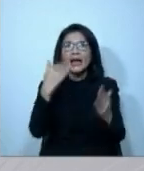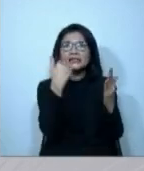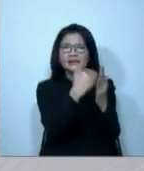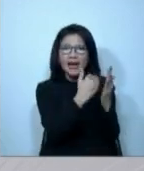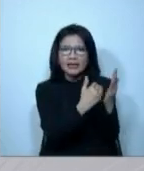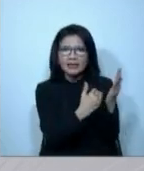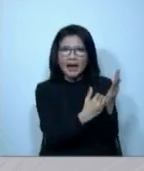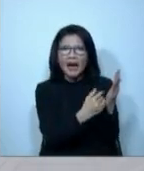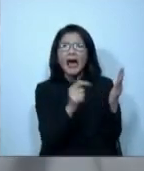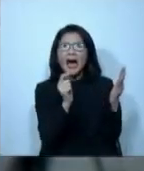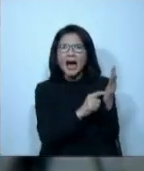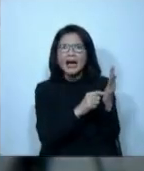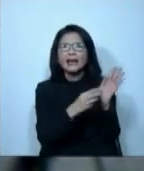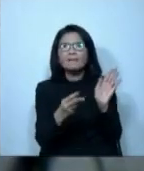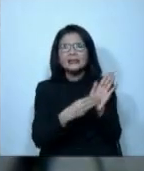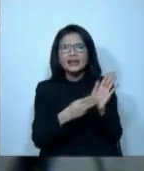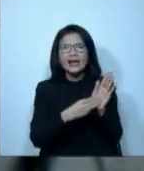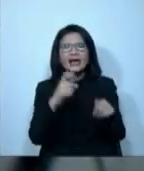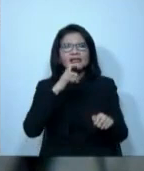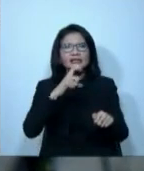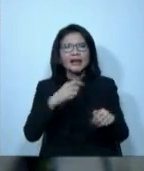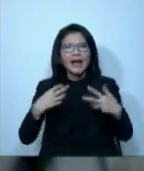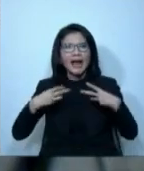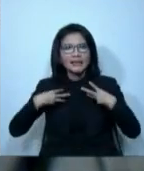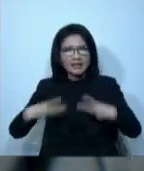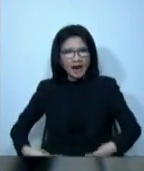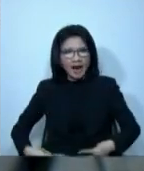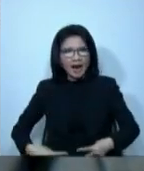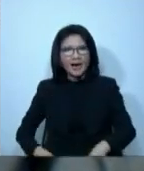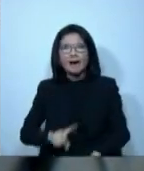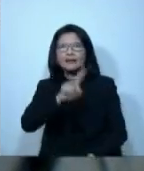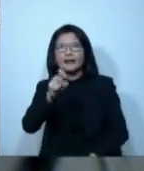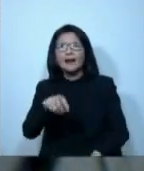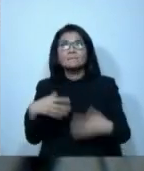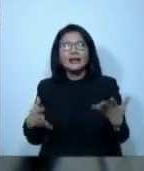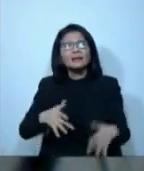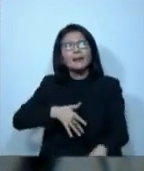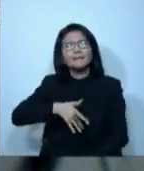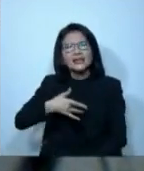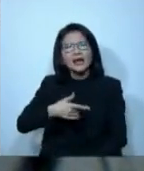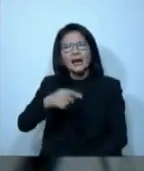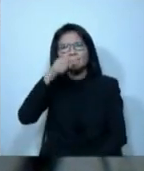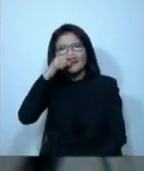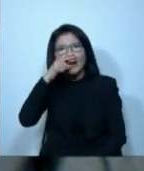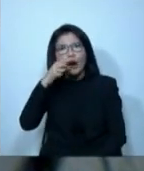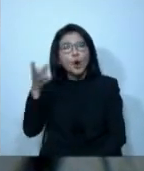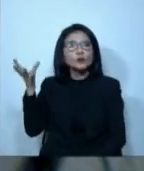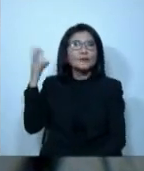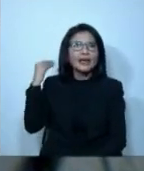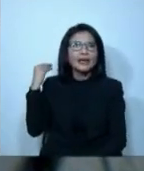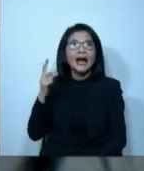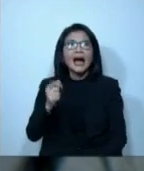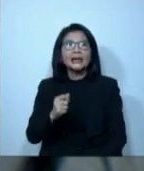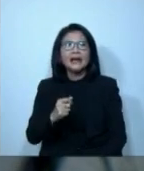persyaratannya bermasalah secara etika, pertanyaan saya, apa perasaan Bapak ketika mendengar bahwa ada